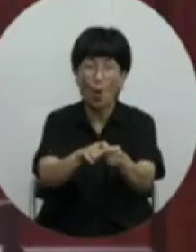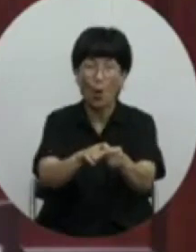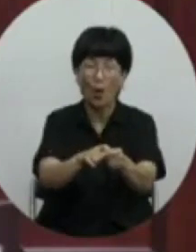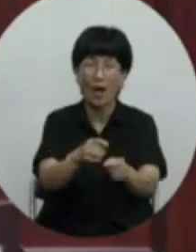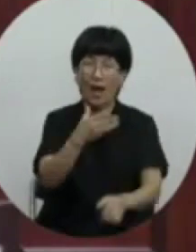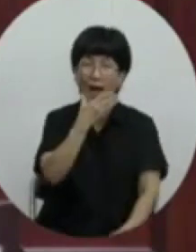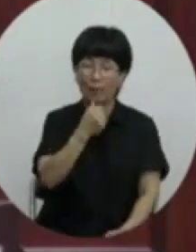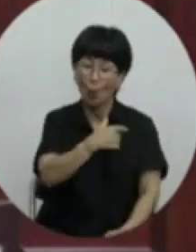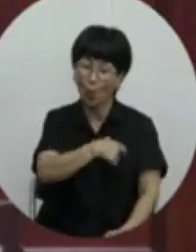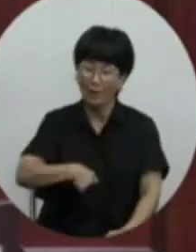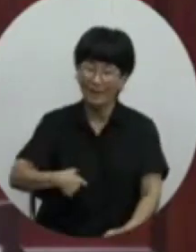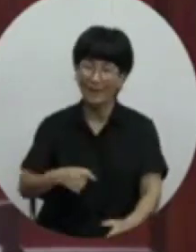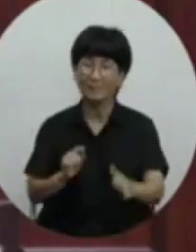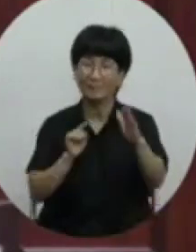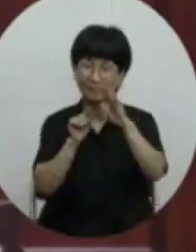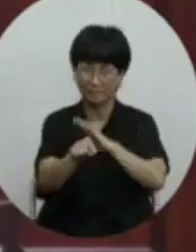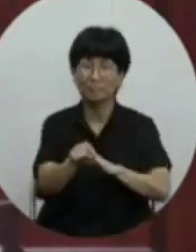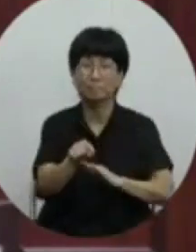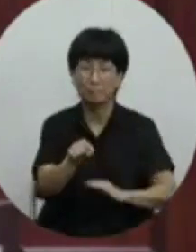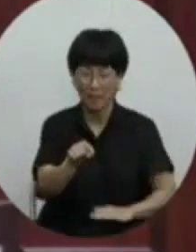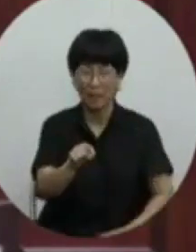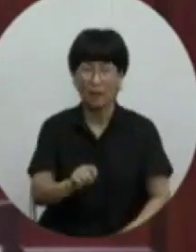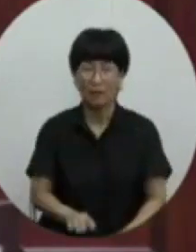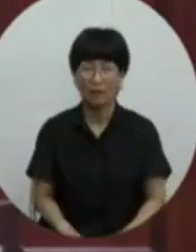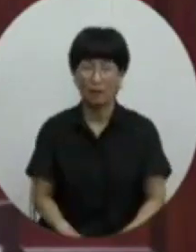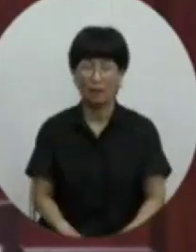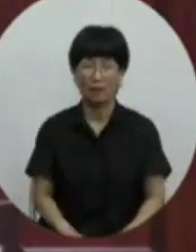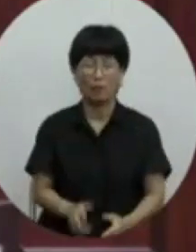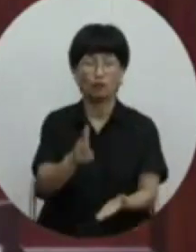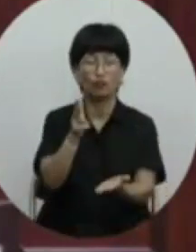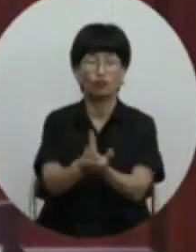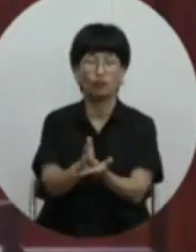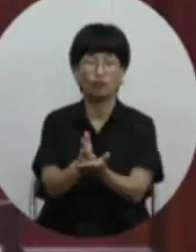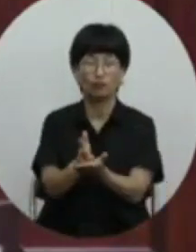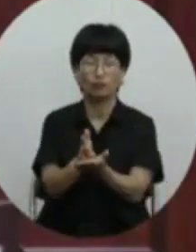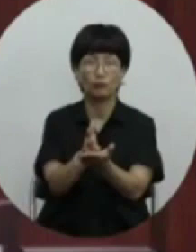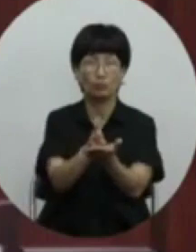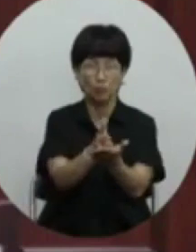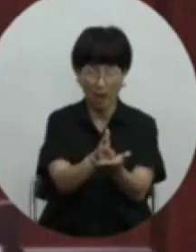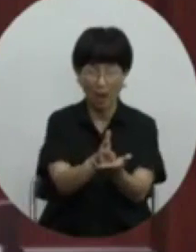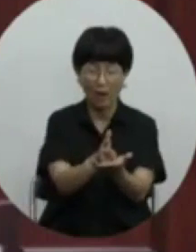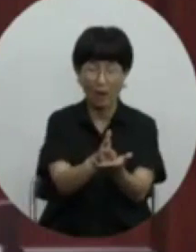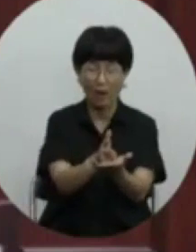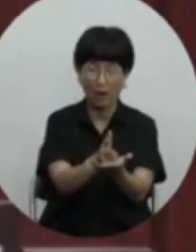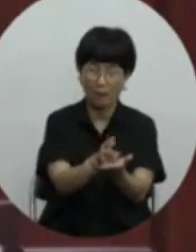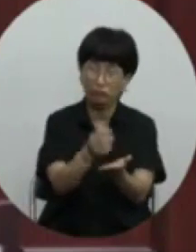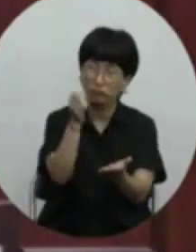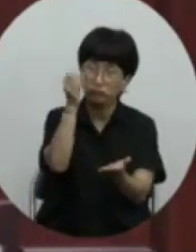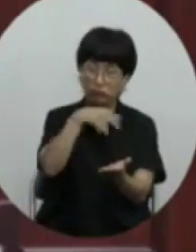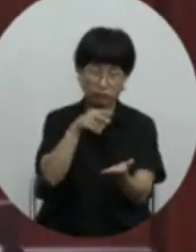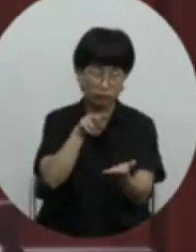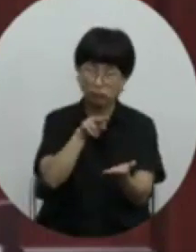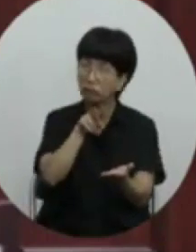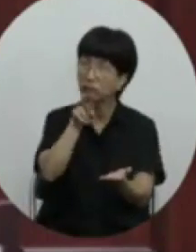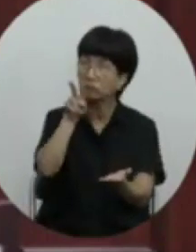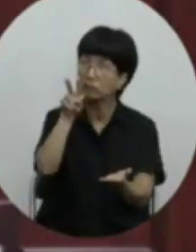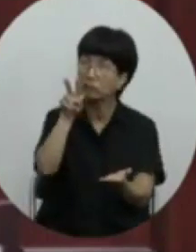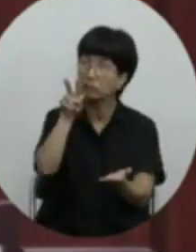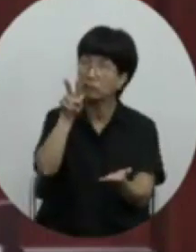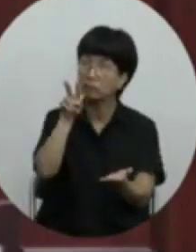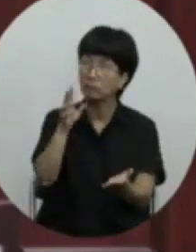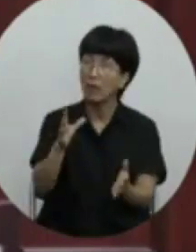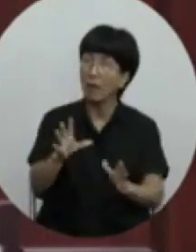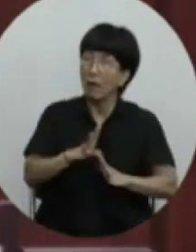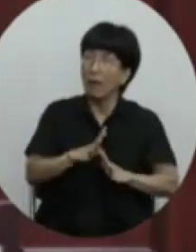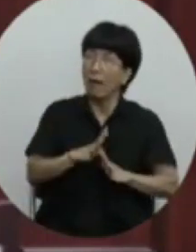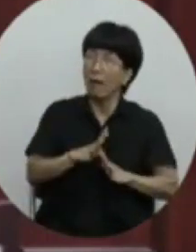행복센터에 가게 되었습니다. 주차장에 도착해 무심코 먼 하늘을 바라보다가